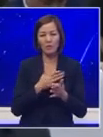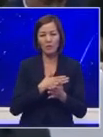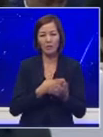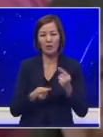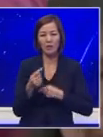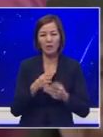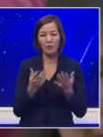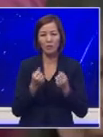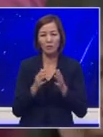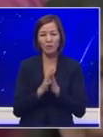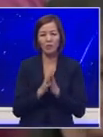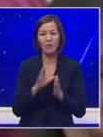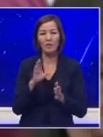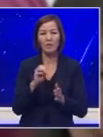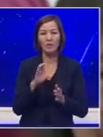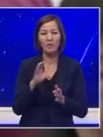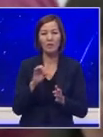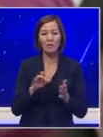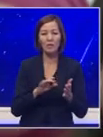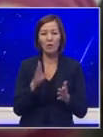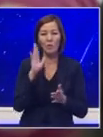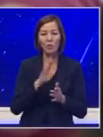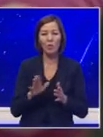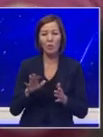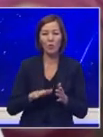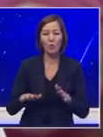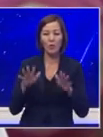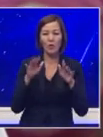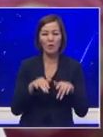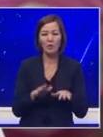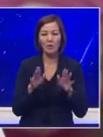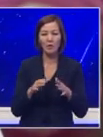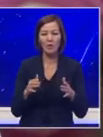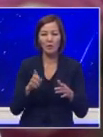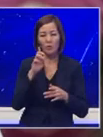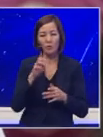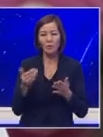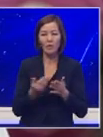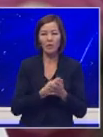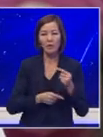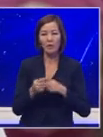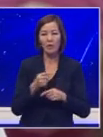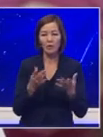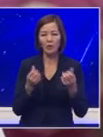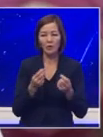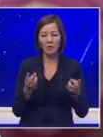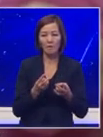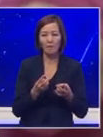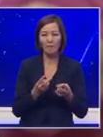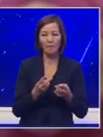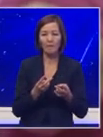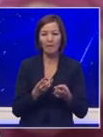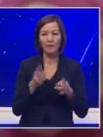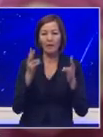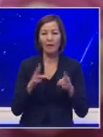сұрайды. Мына Есік көлін өкіметке қайтарыңыздар. Және де мынау